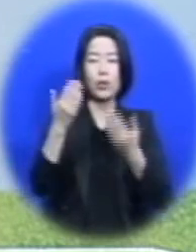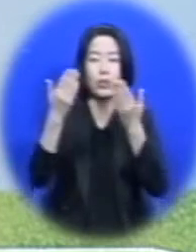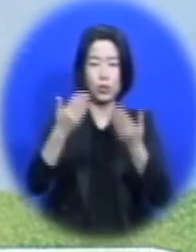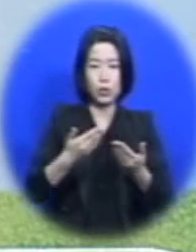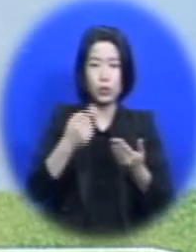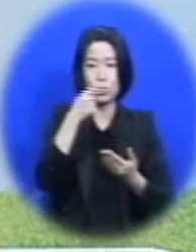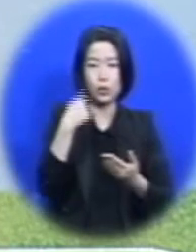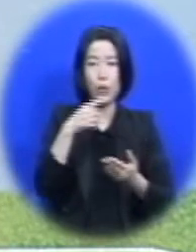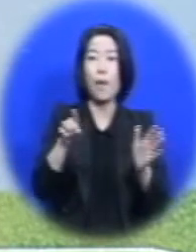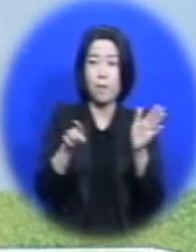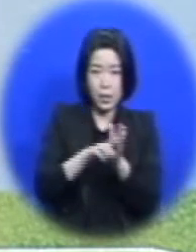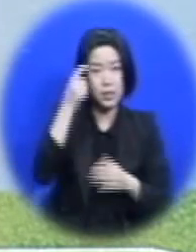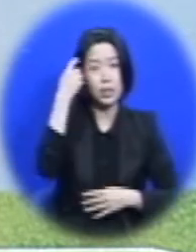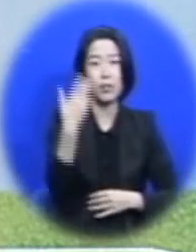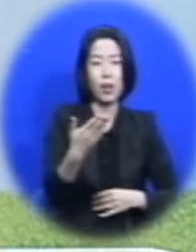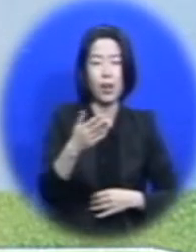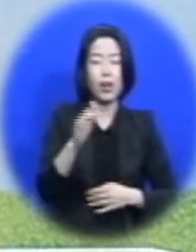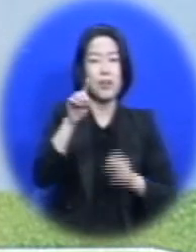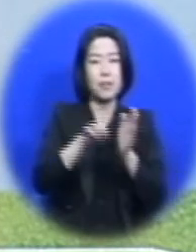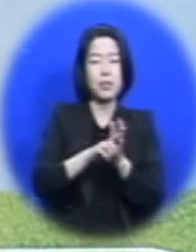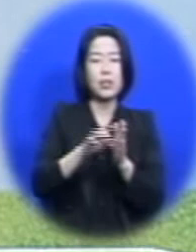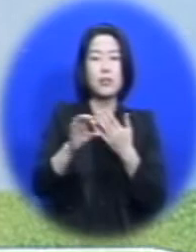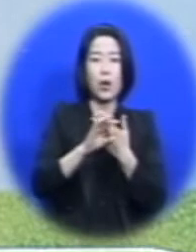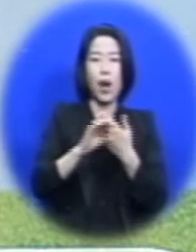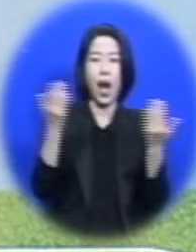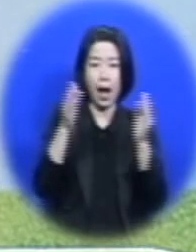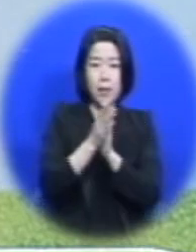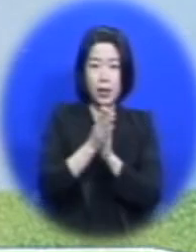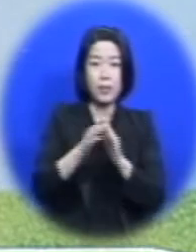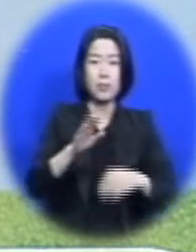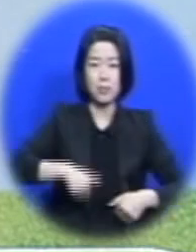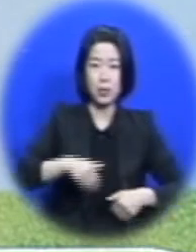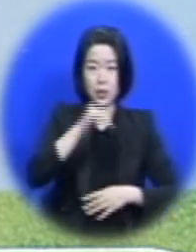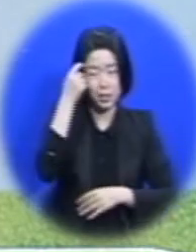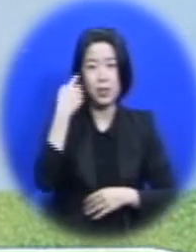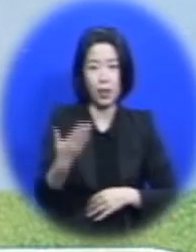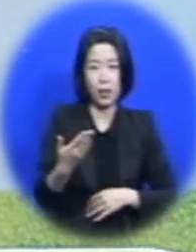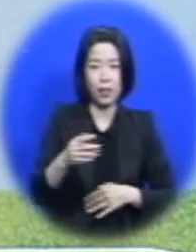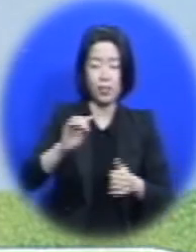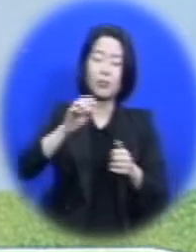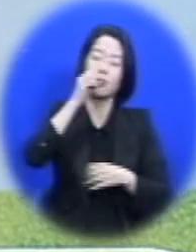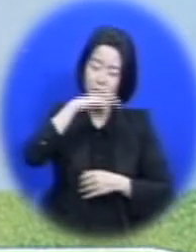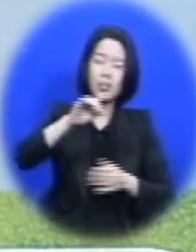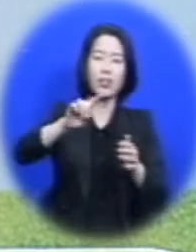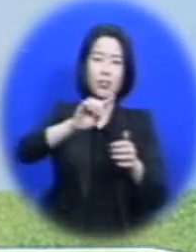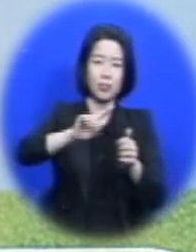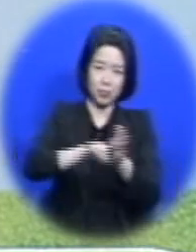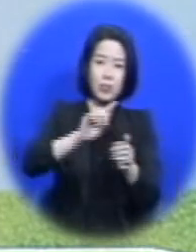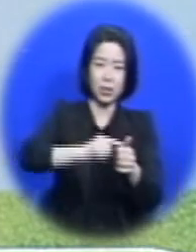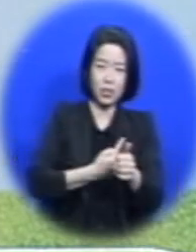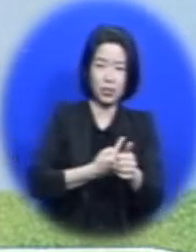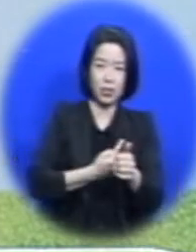믿으세요 믿으시면 아멘 이렇게 할 필요가 있나요 그야 믿어지는 걸 뭐 어린애들이